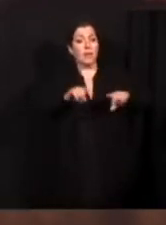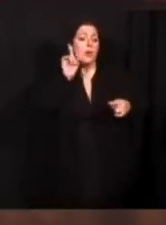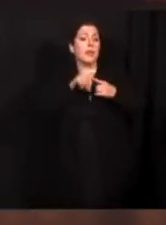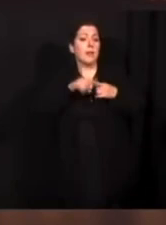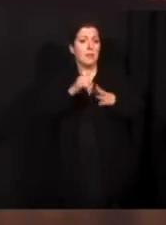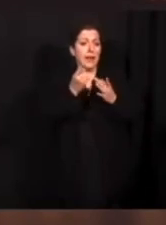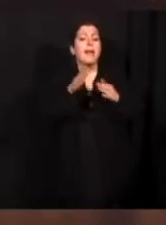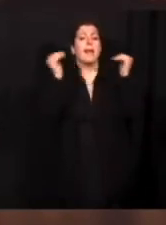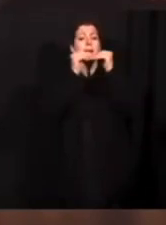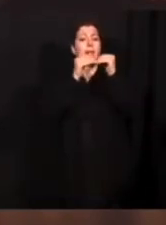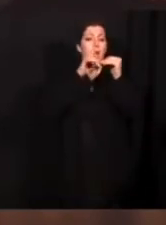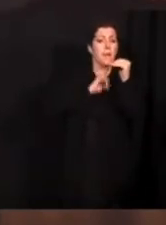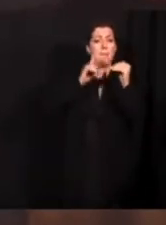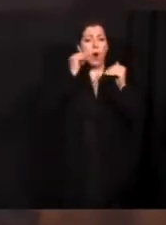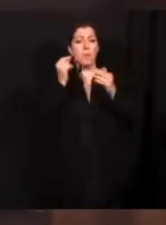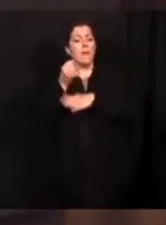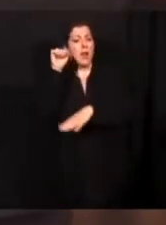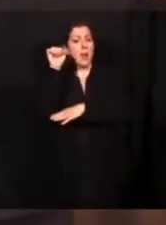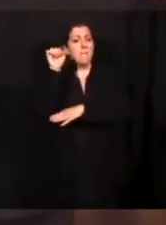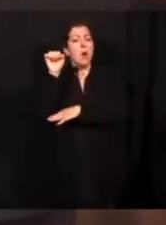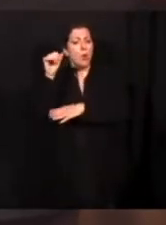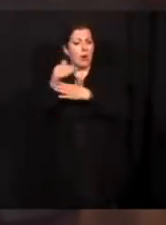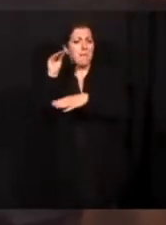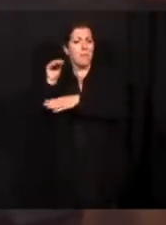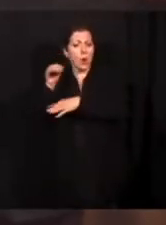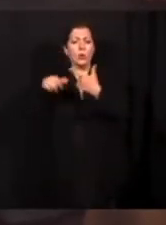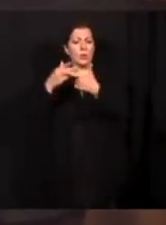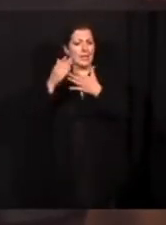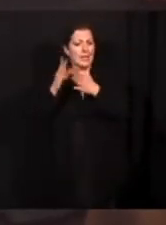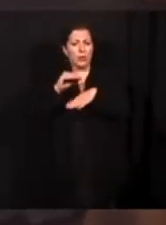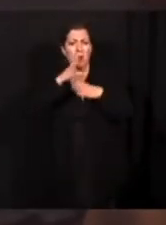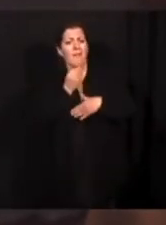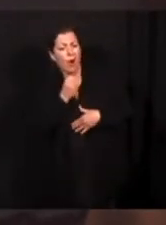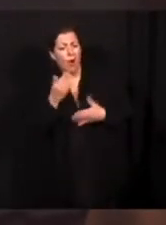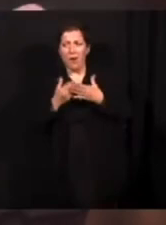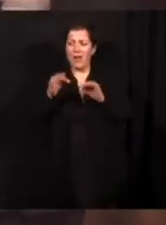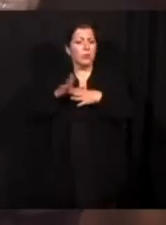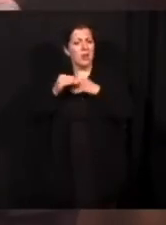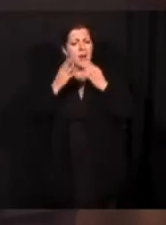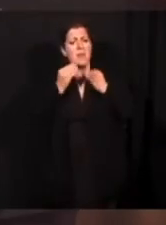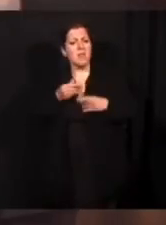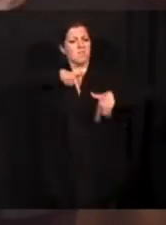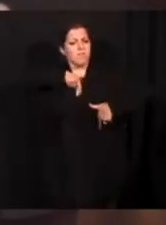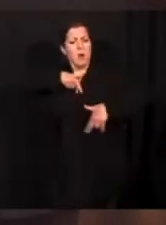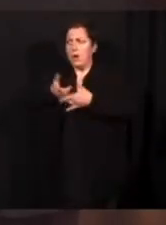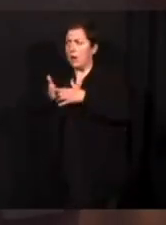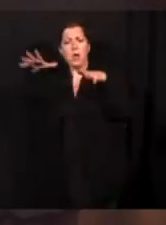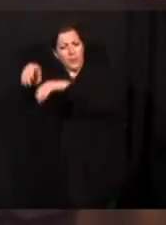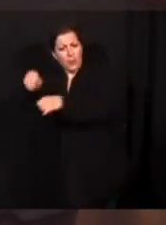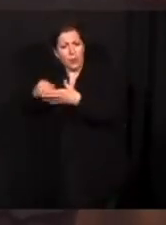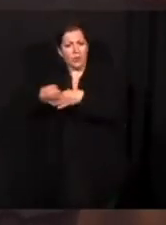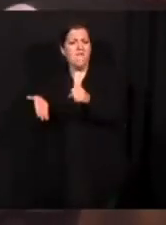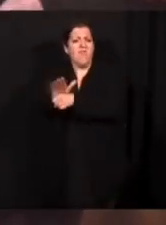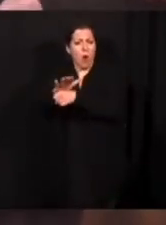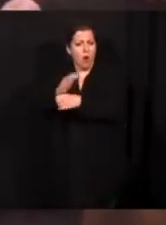femmes-hommes, avec les femmes polonaises en lutte pour le droit à l'avortement, avec les femmes afghanes qui subissent le retour des talibans, avec les femmes qui luttent contre le viol comme